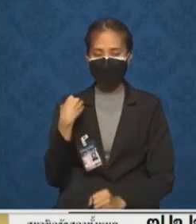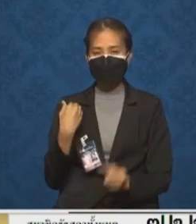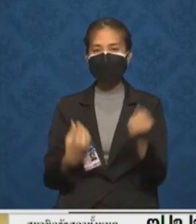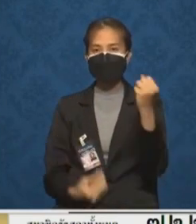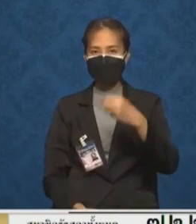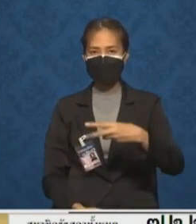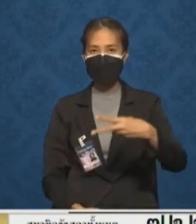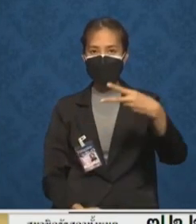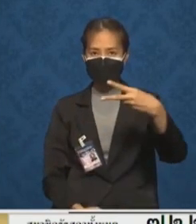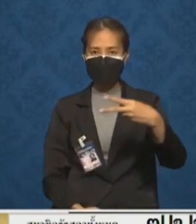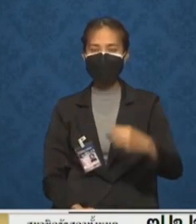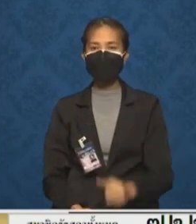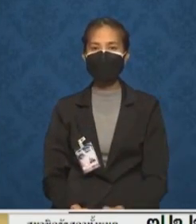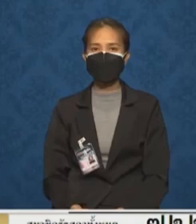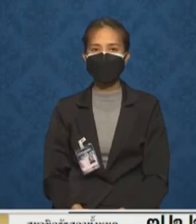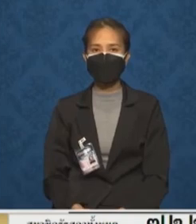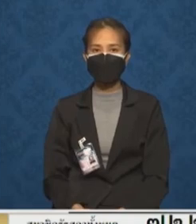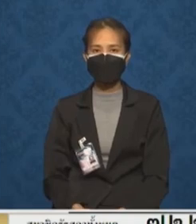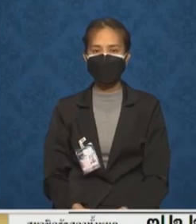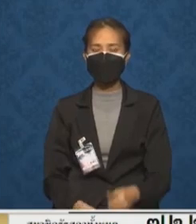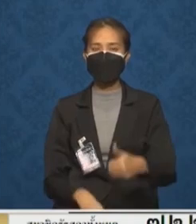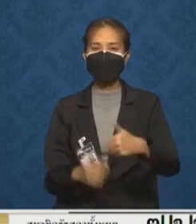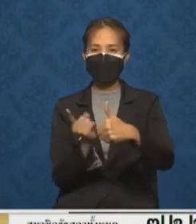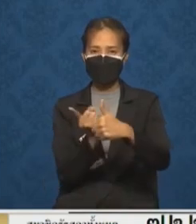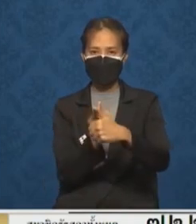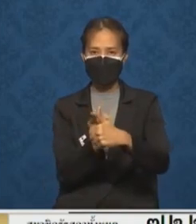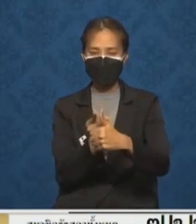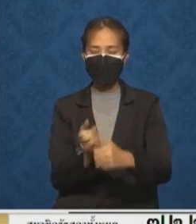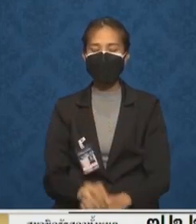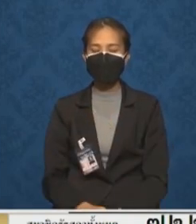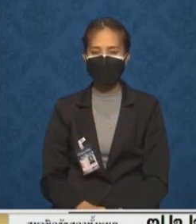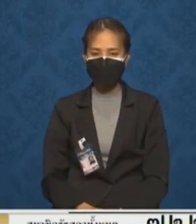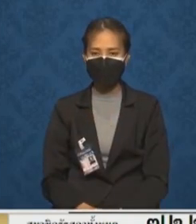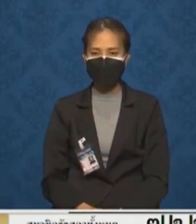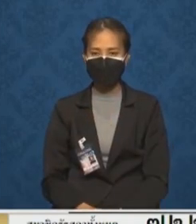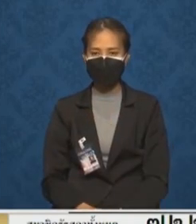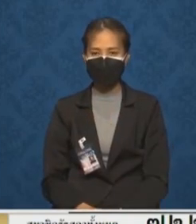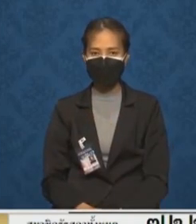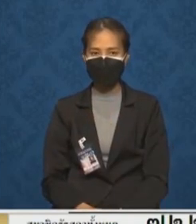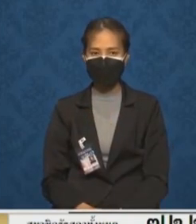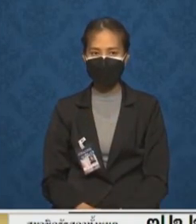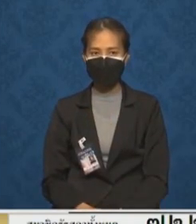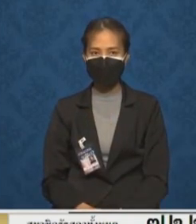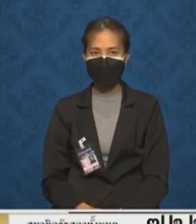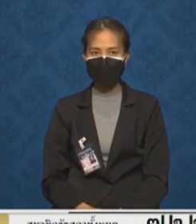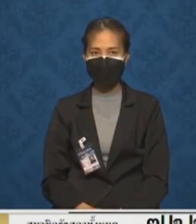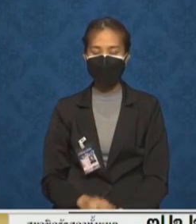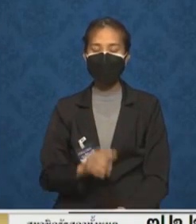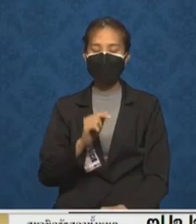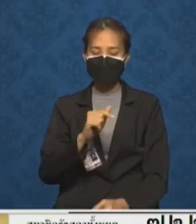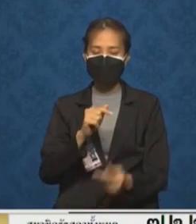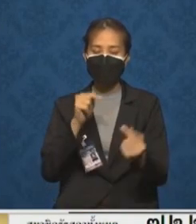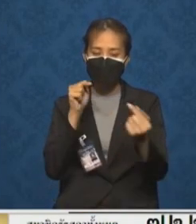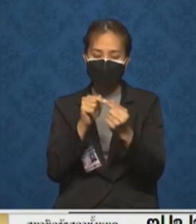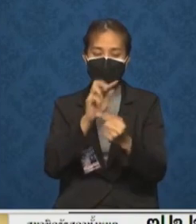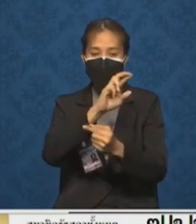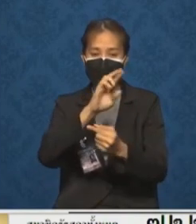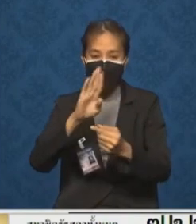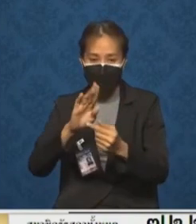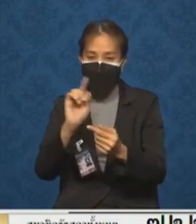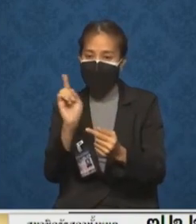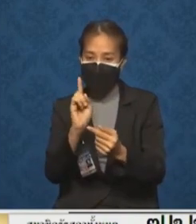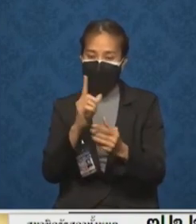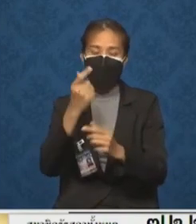ครับประการที่1ก็คือต้องเป็นระบบที่เข้าใจง่ายชัดเจ